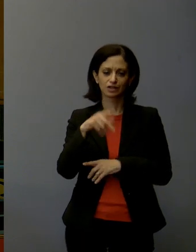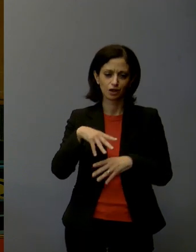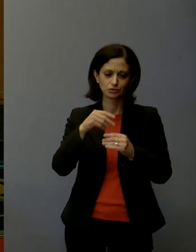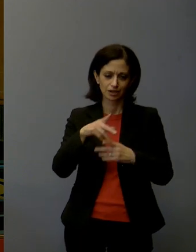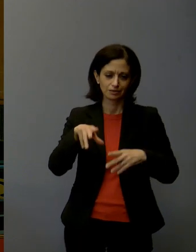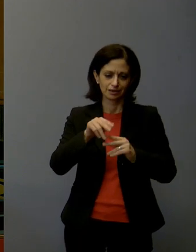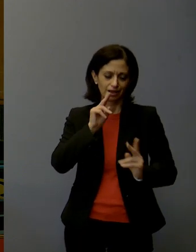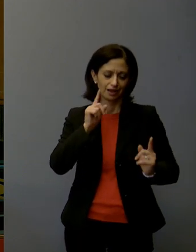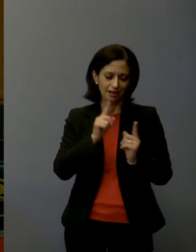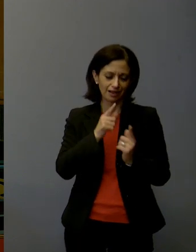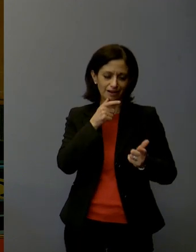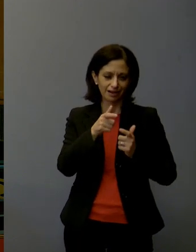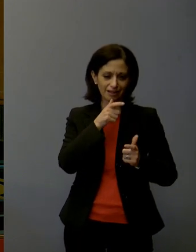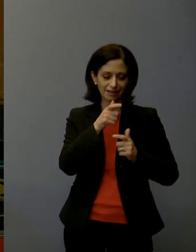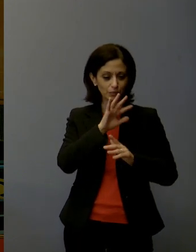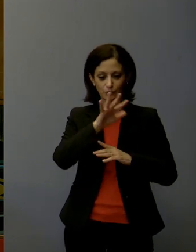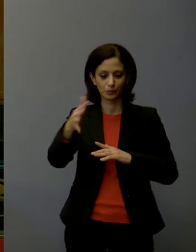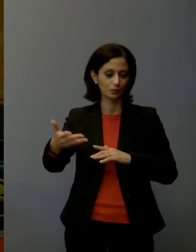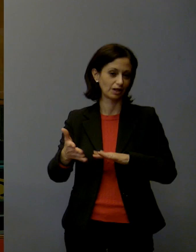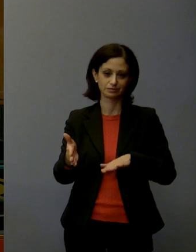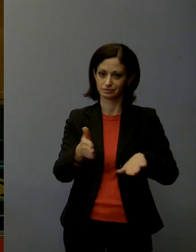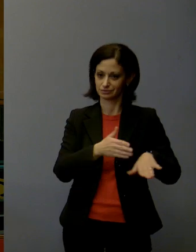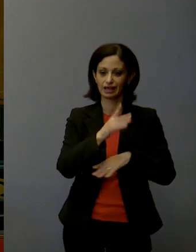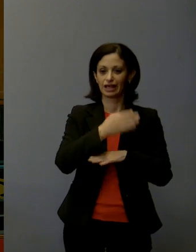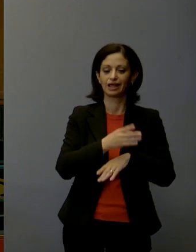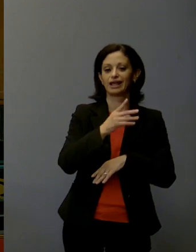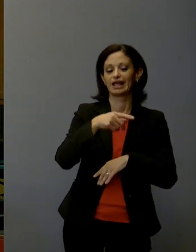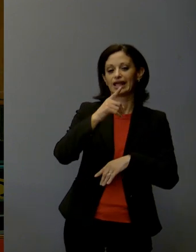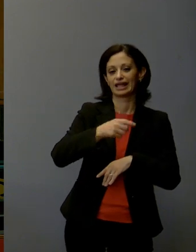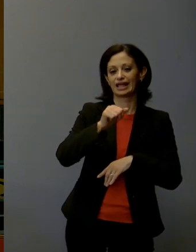fronte No no è un altro è un altro Gandolfo